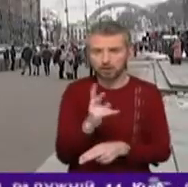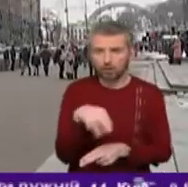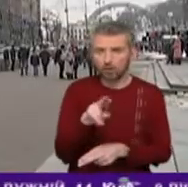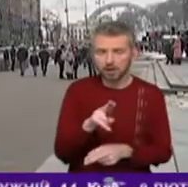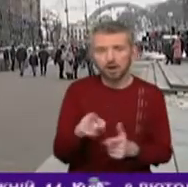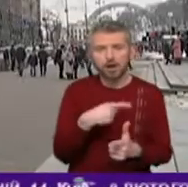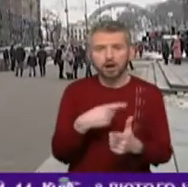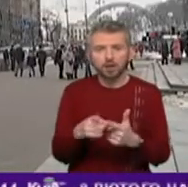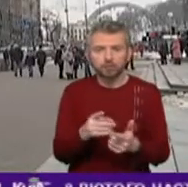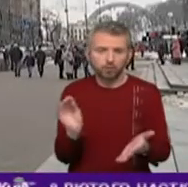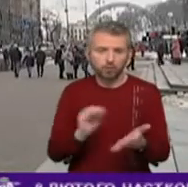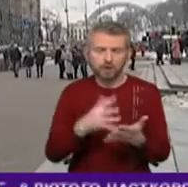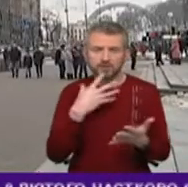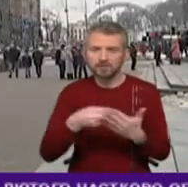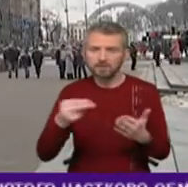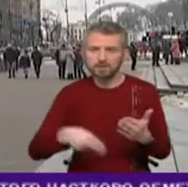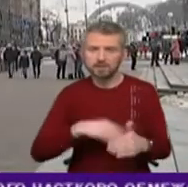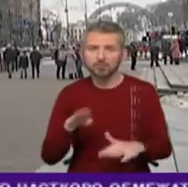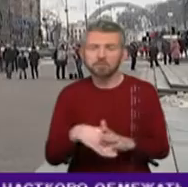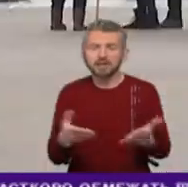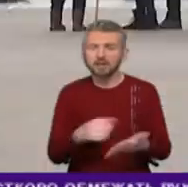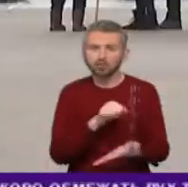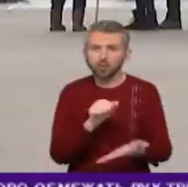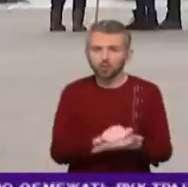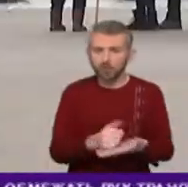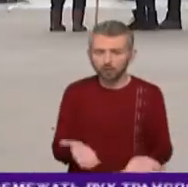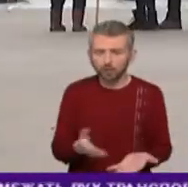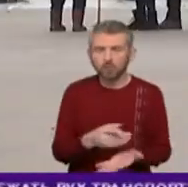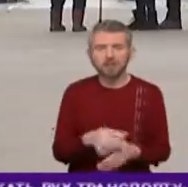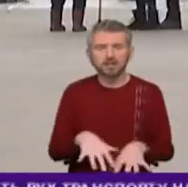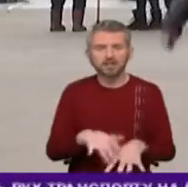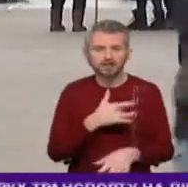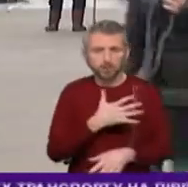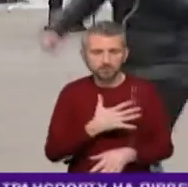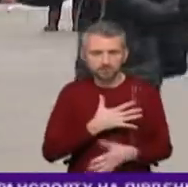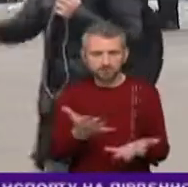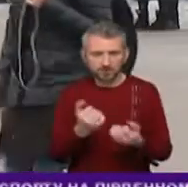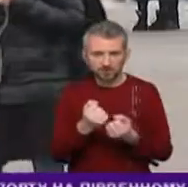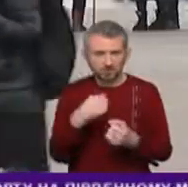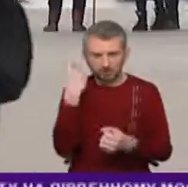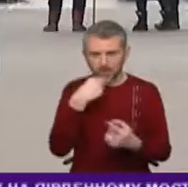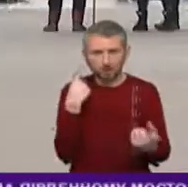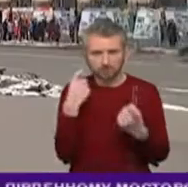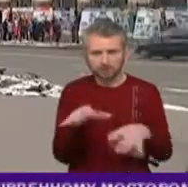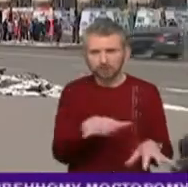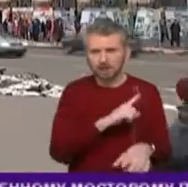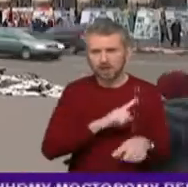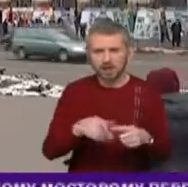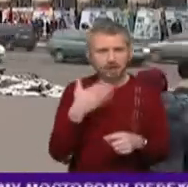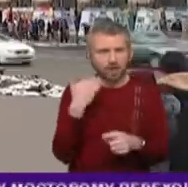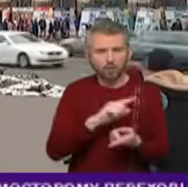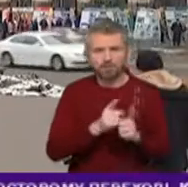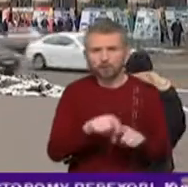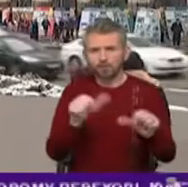або ж поставити свій підпис під якимось документом. Заволодівши персональними даними, шахраї легко переоформлять